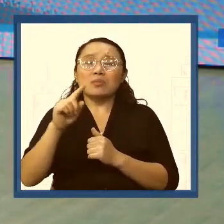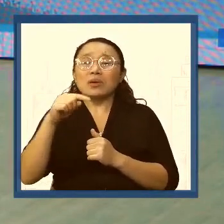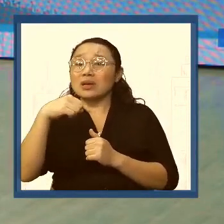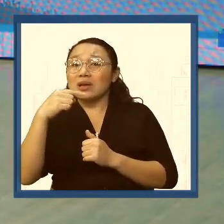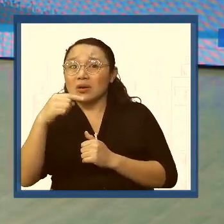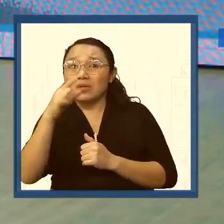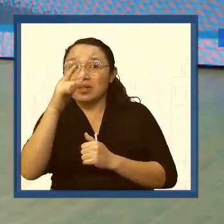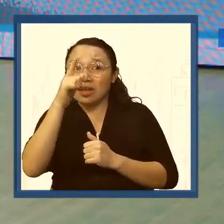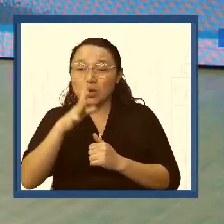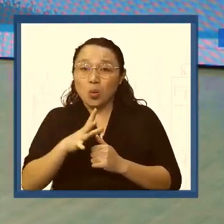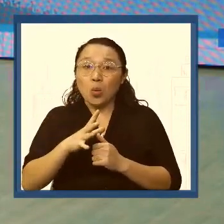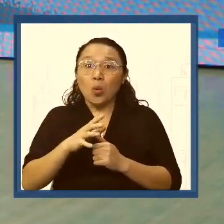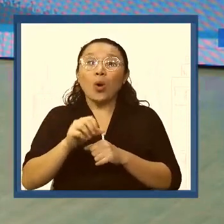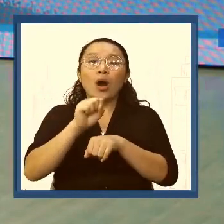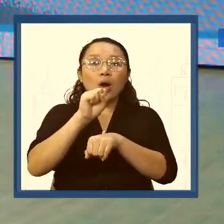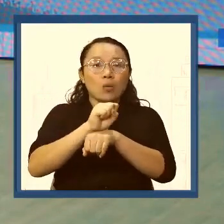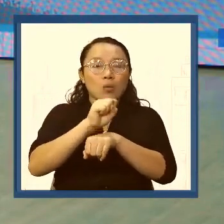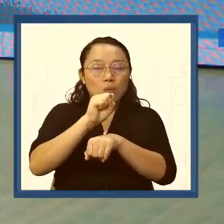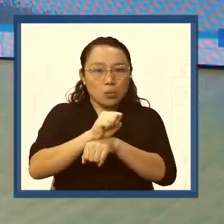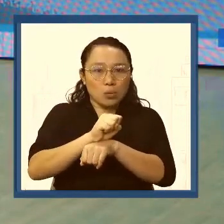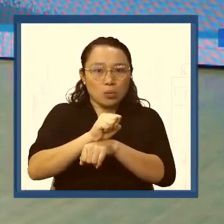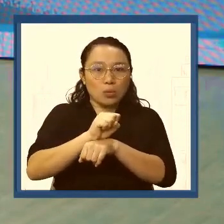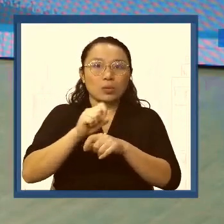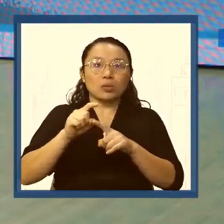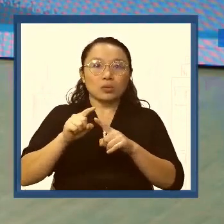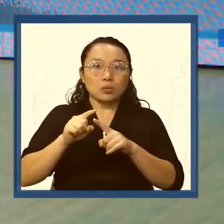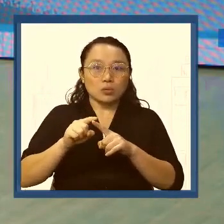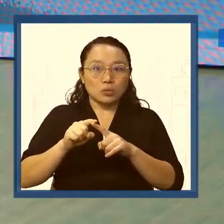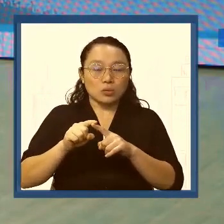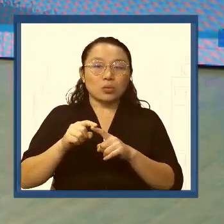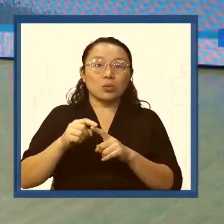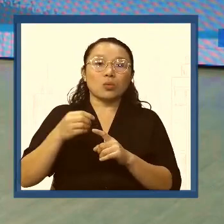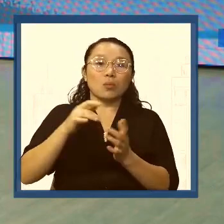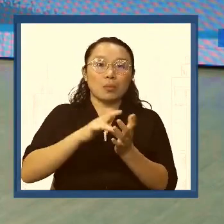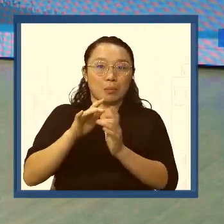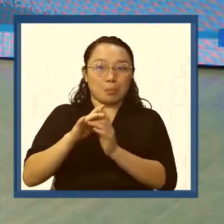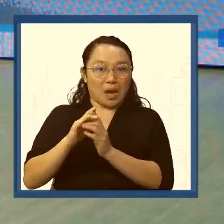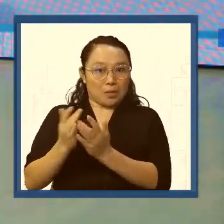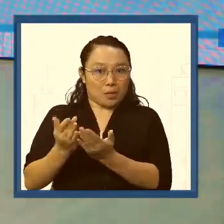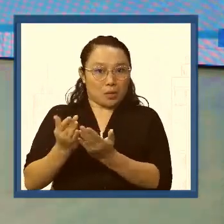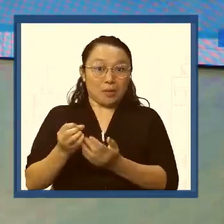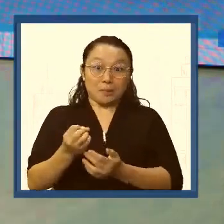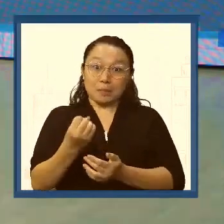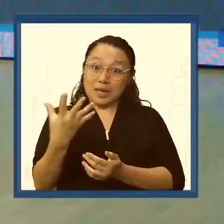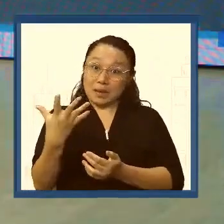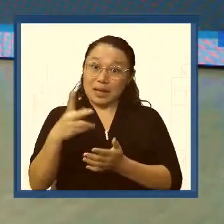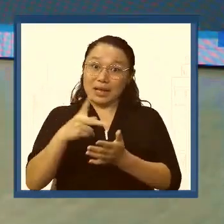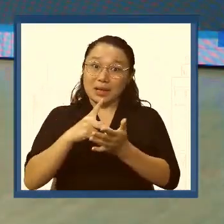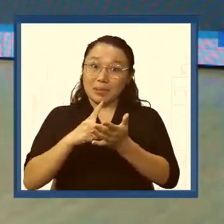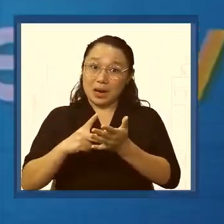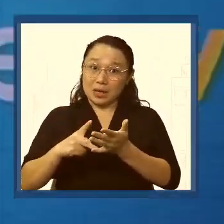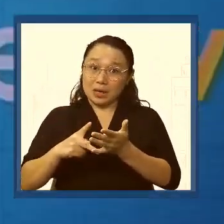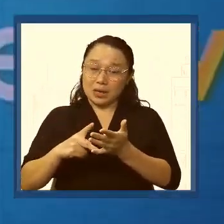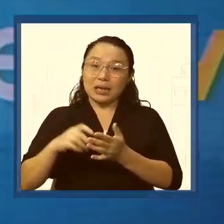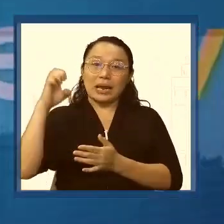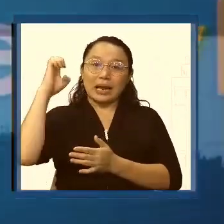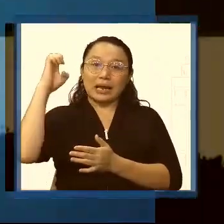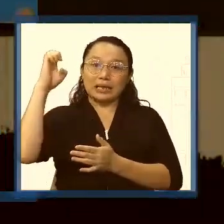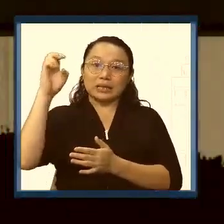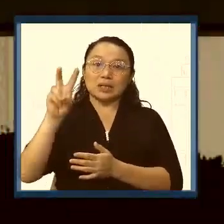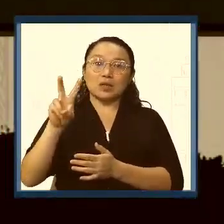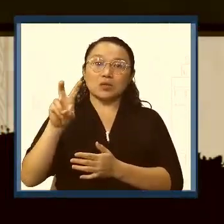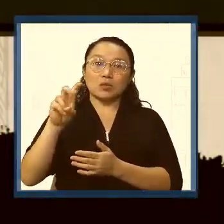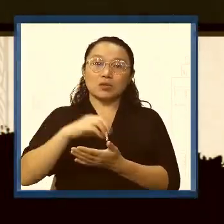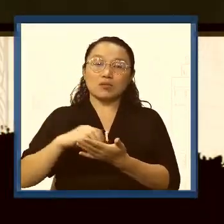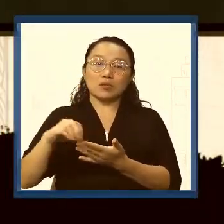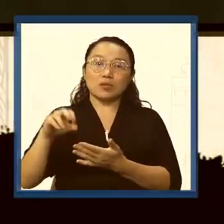nga buluhaton sa tao nga gipadayag dinha sa balang kasulatan pila man kabahin niini. Sa Ecclesiastes 12:13